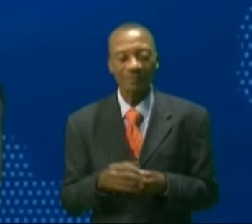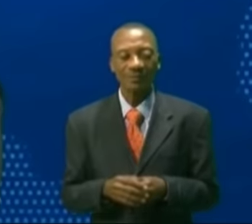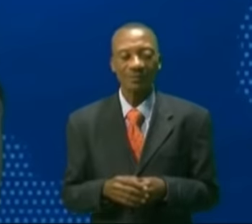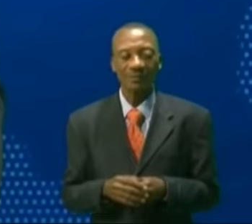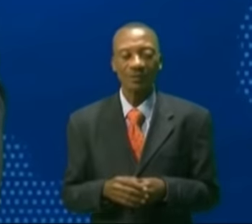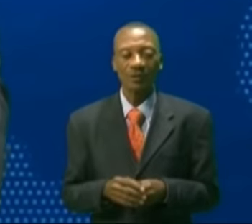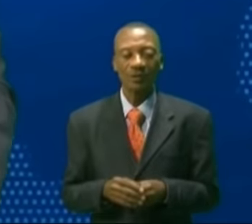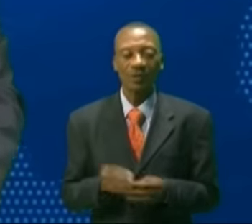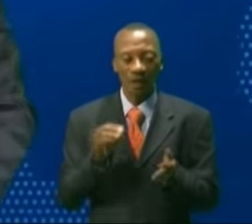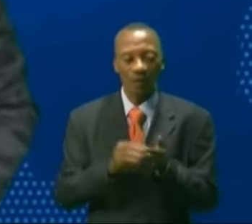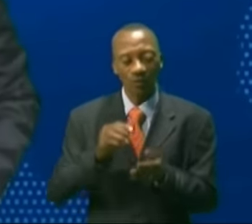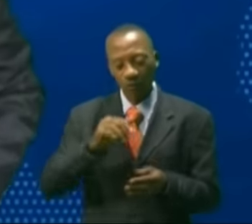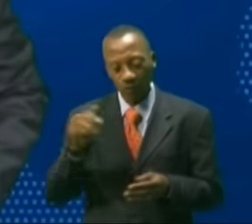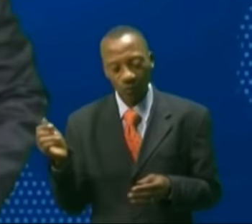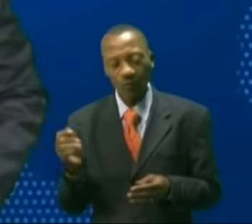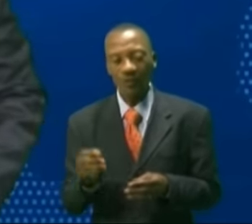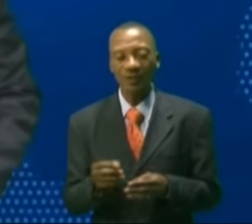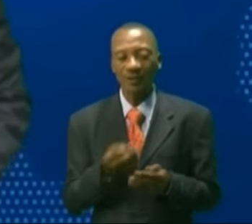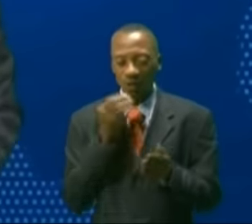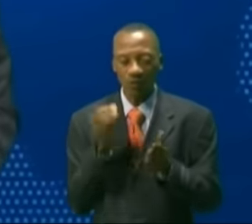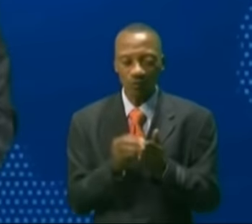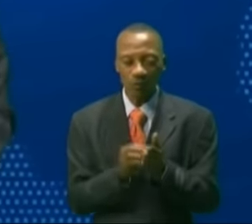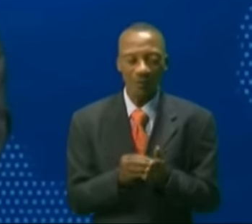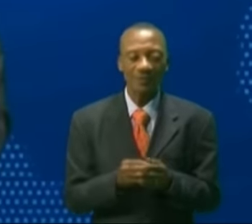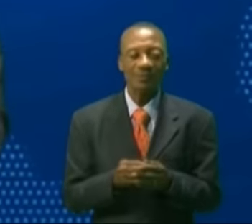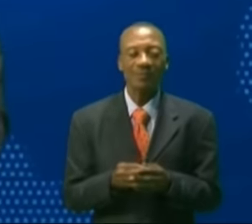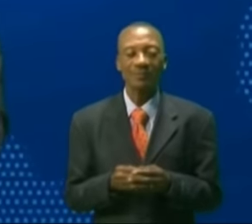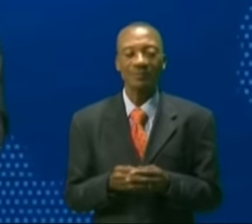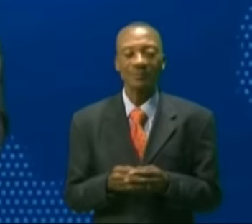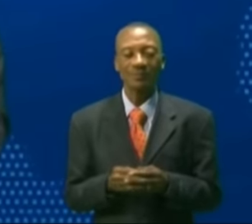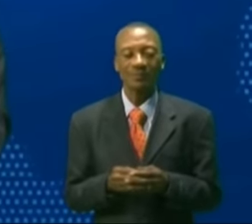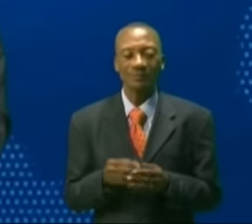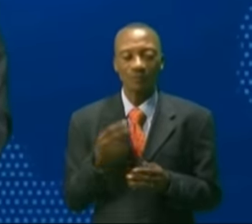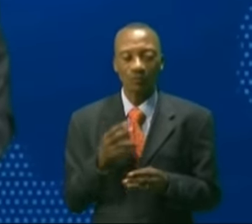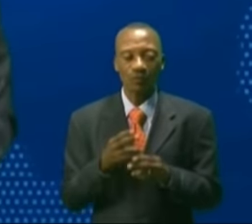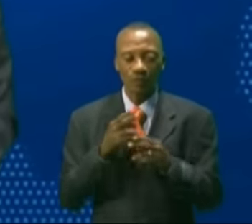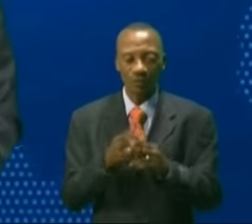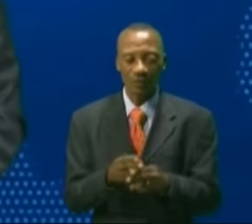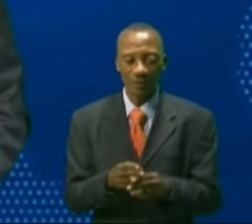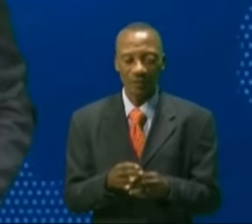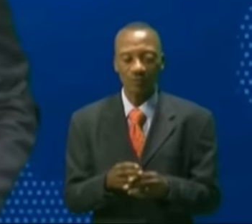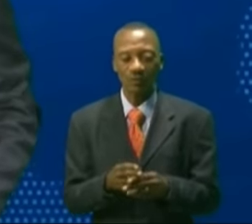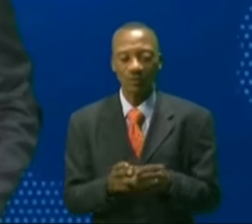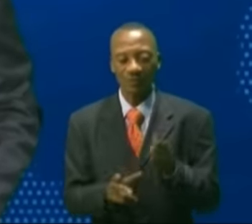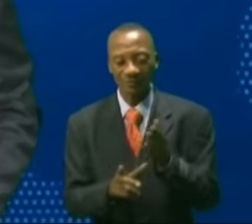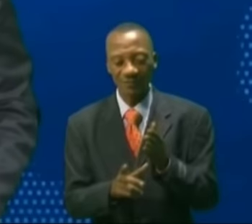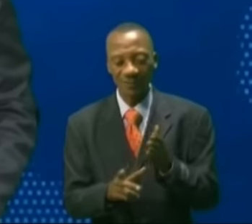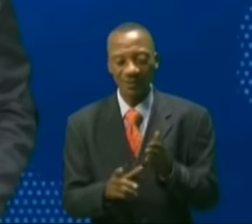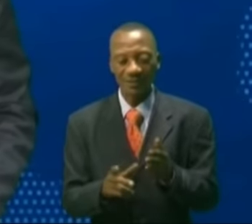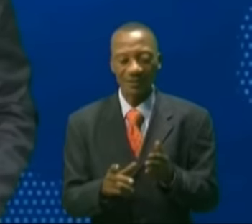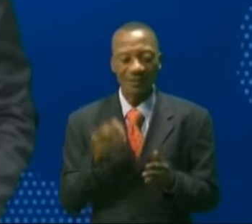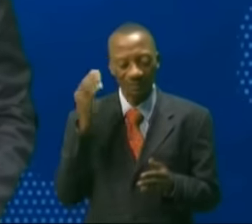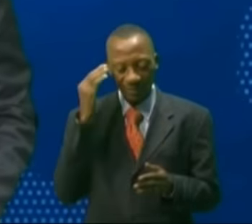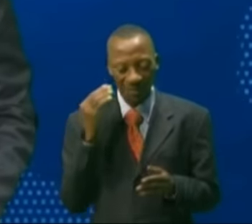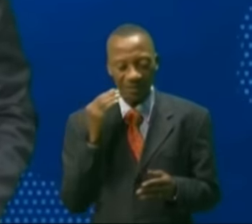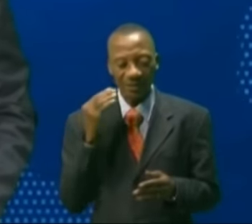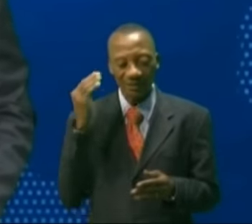24/039 du 28 mai 2024 portant nomination des vice-premiers ministres, de ministres